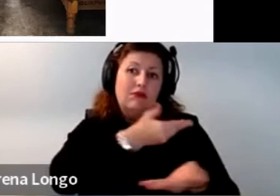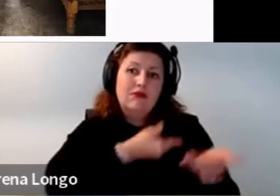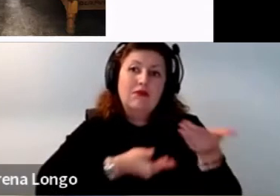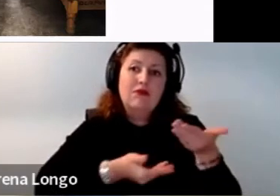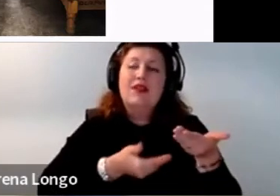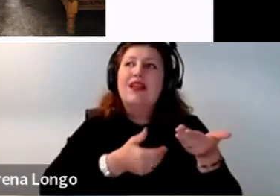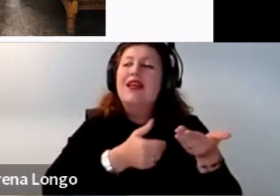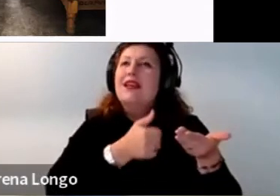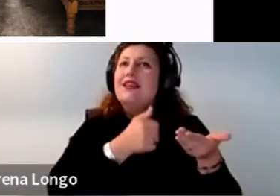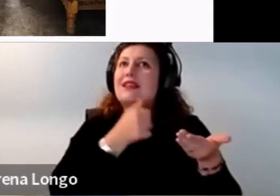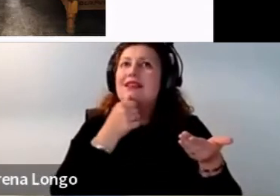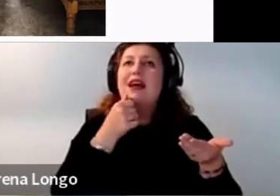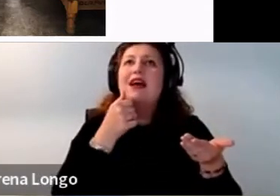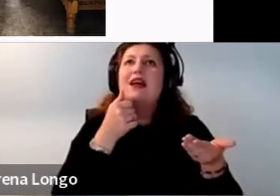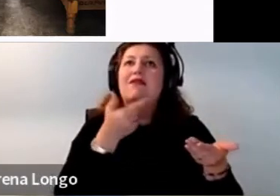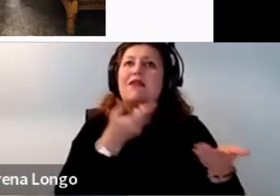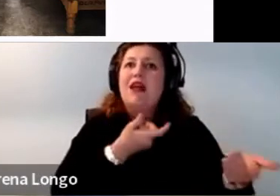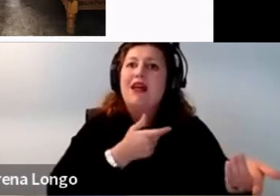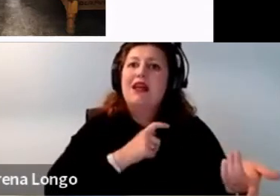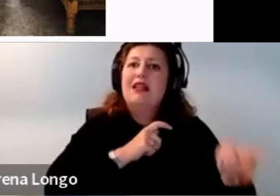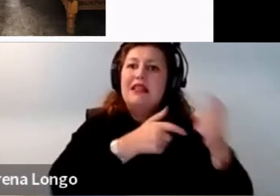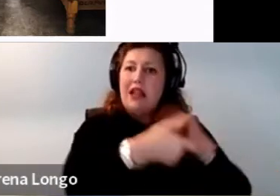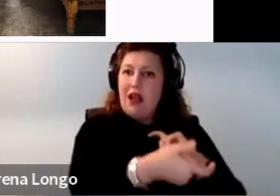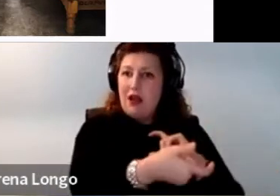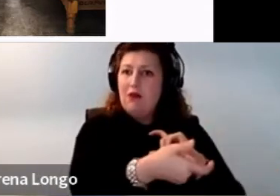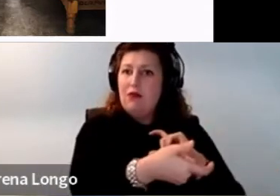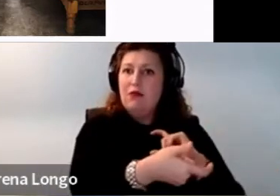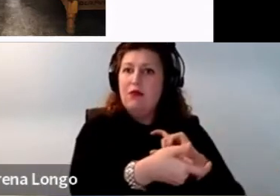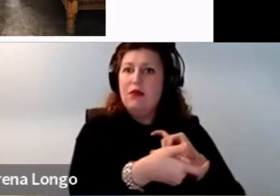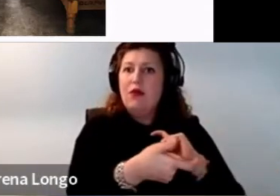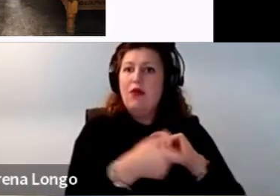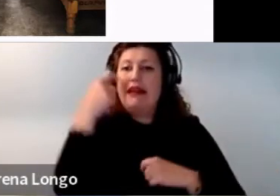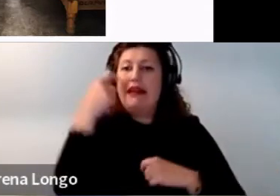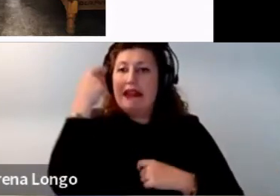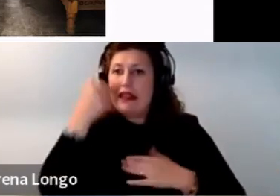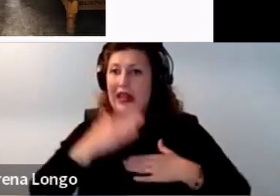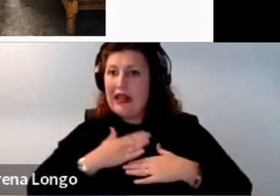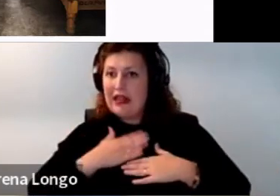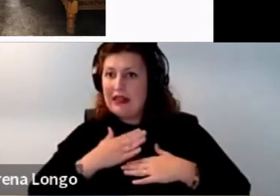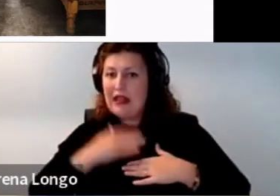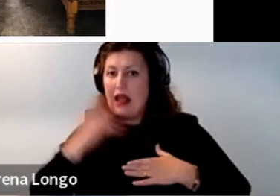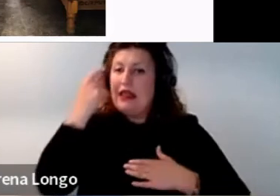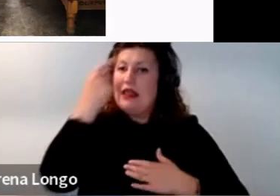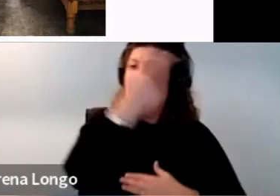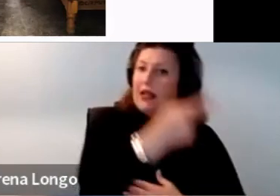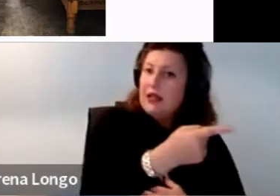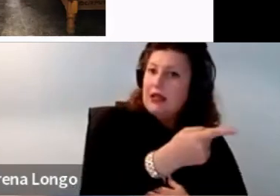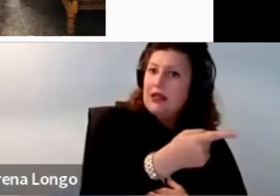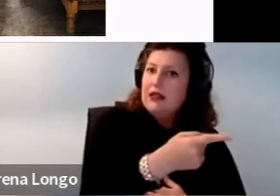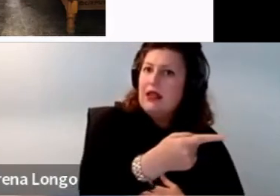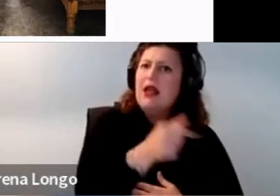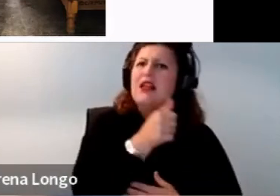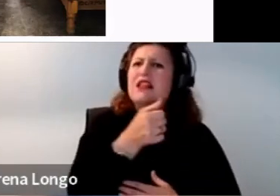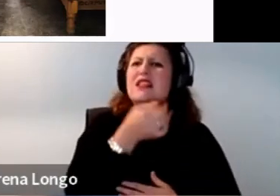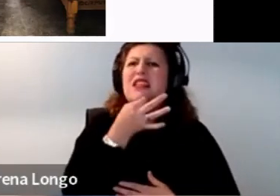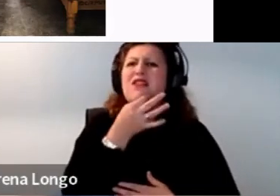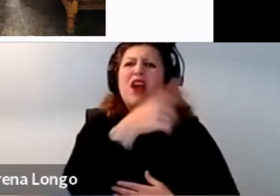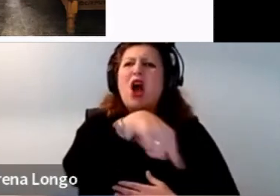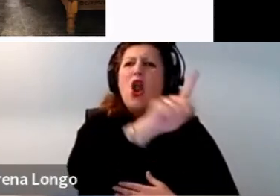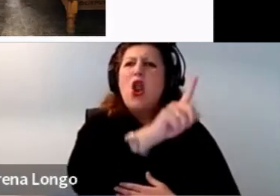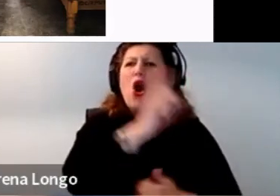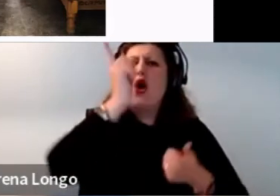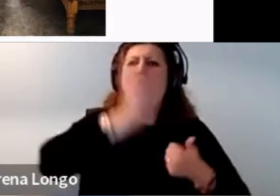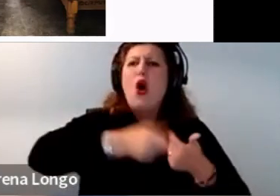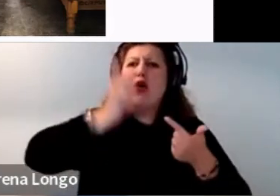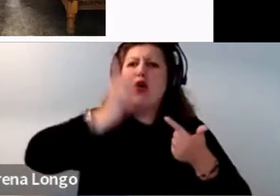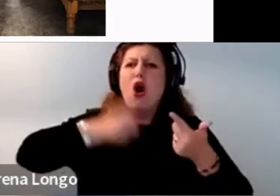oserei dire interessante per entrambi. Questo non vuol dire ovviamente accettare passivamente tutto quello